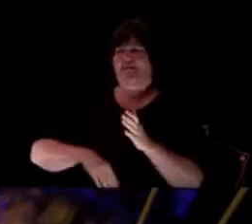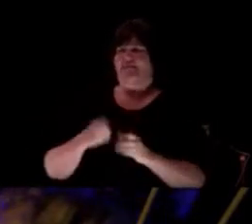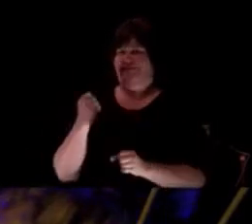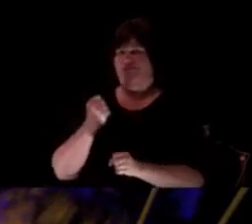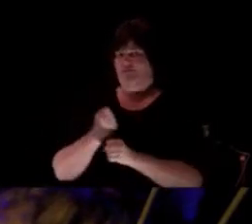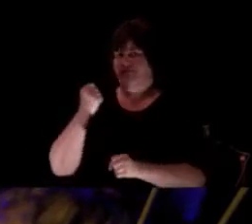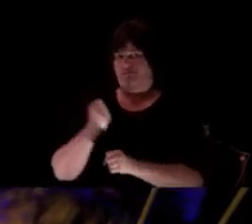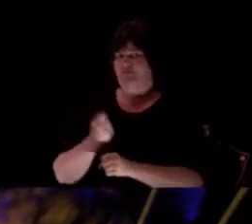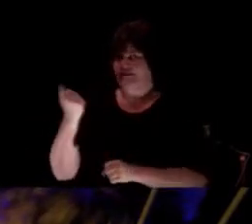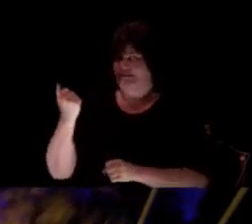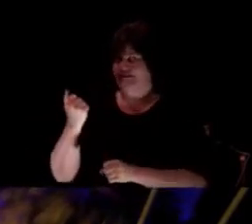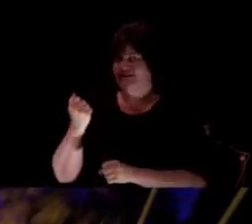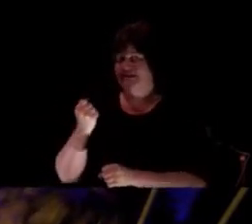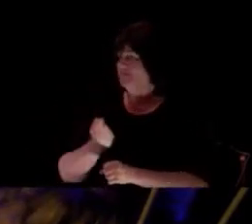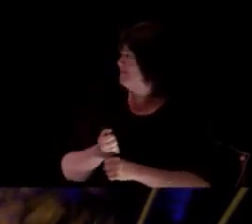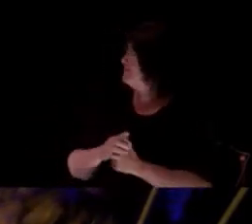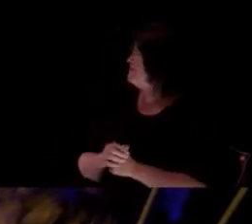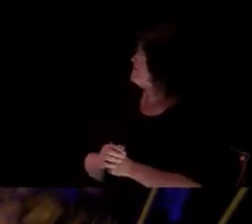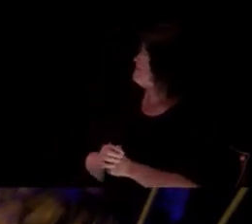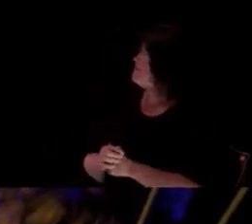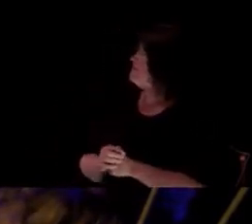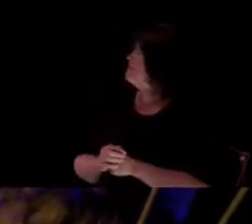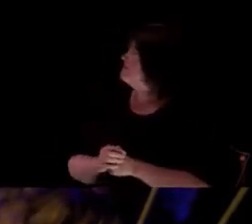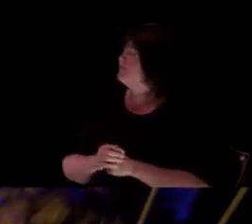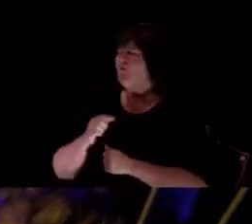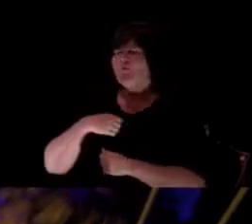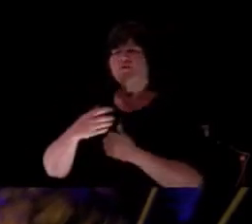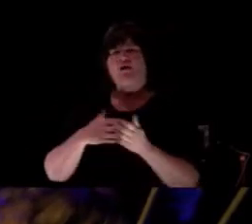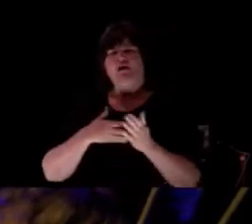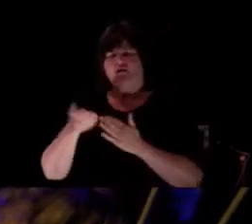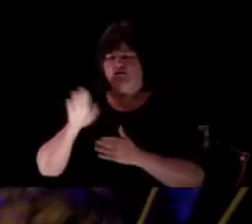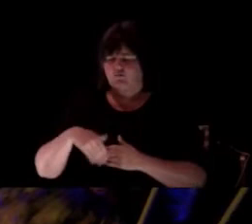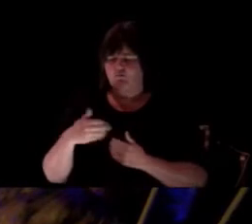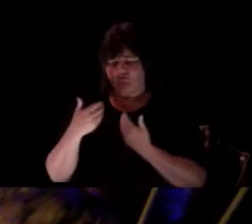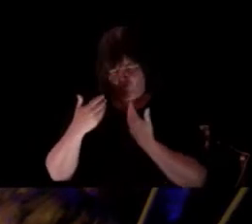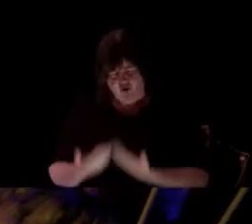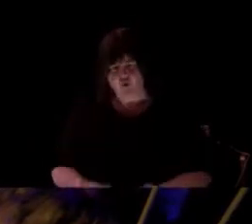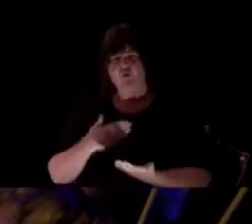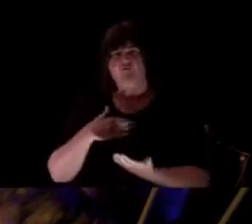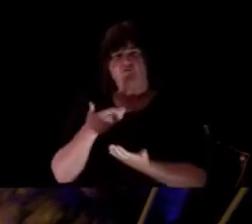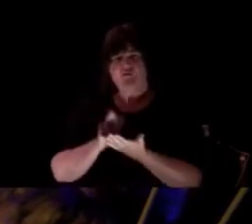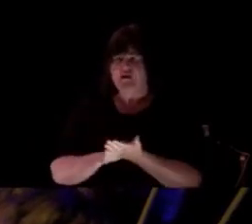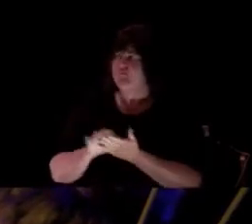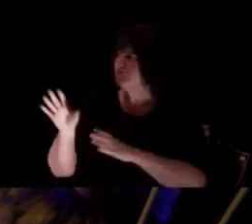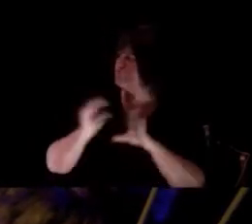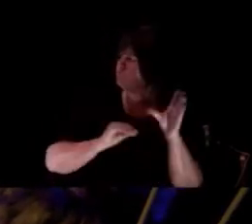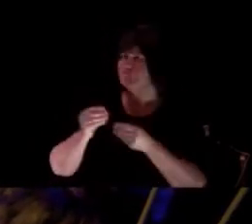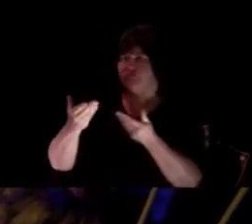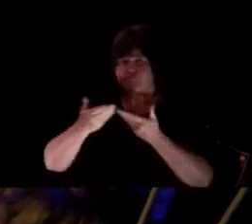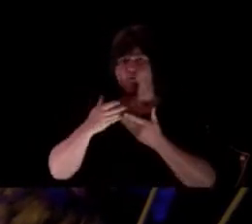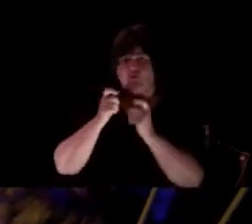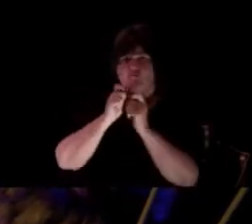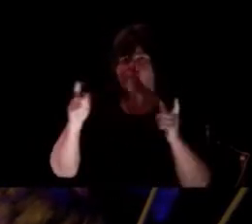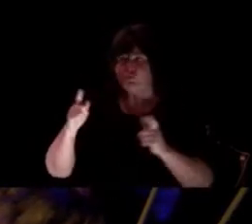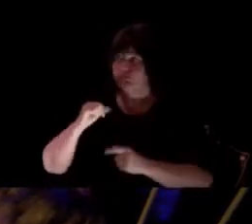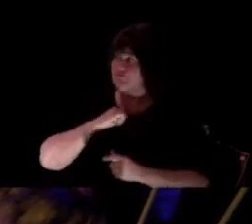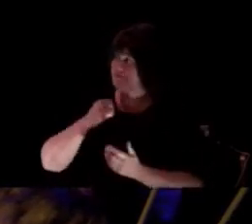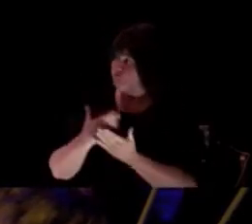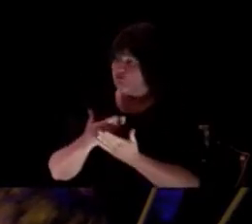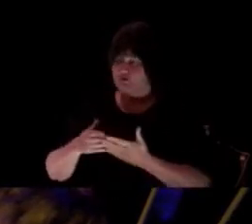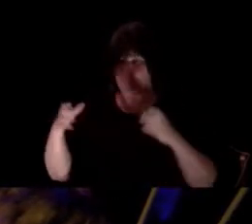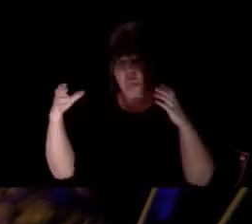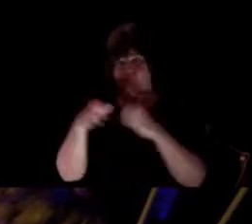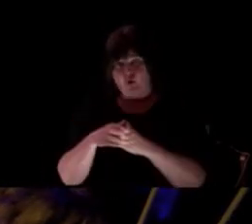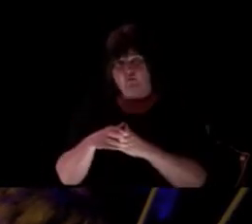Og det handler om å få lov til å være med og høre, eller at det er sånn, hvis du har møter da, i forhold